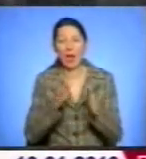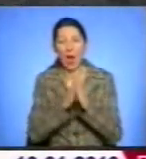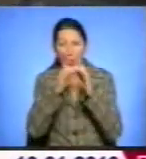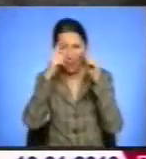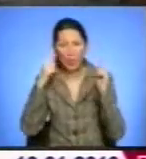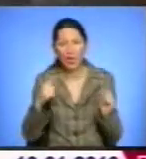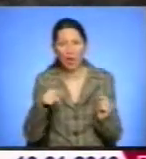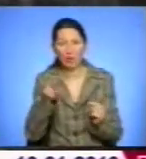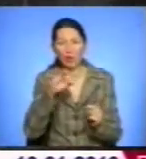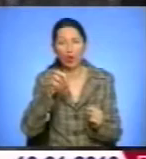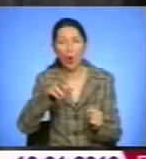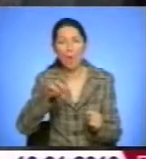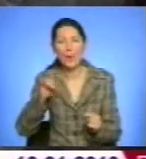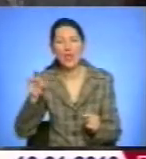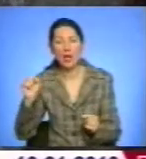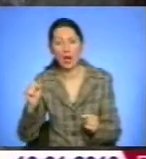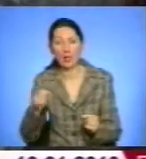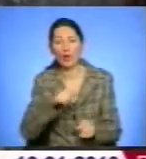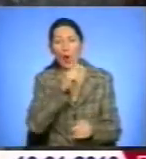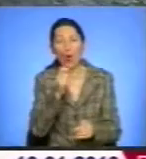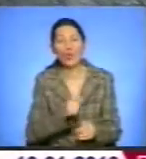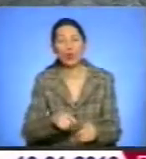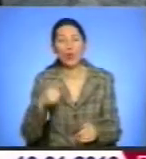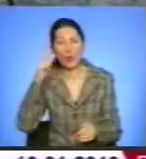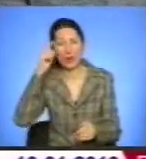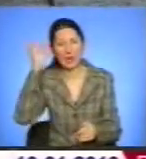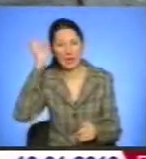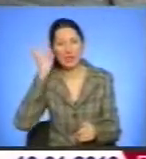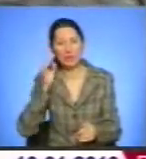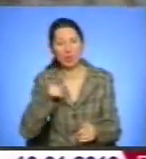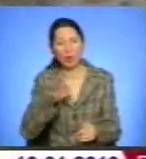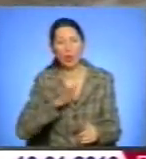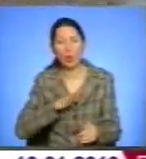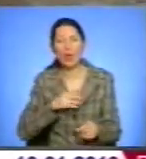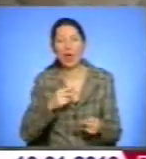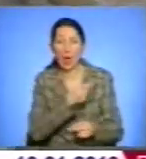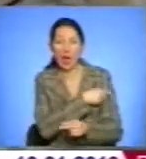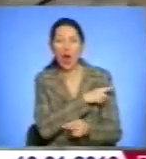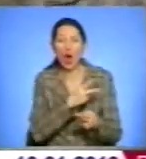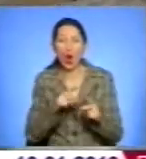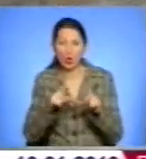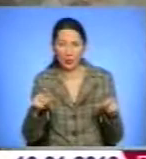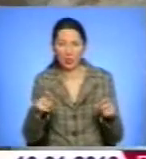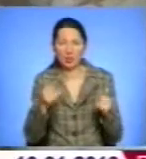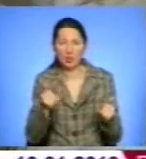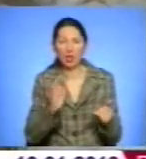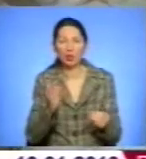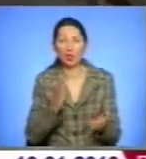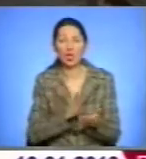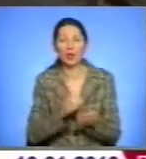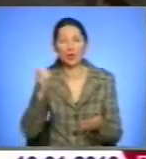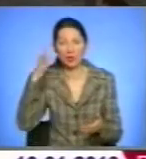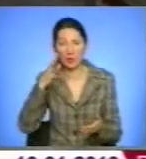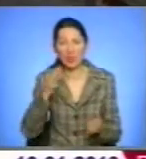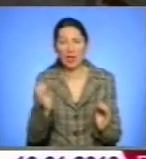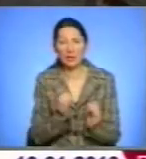війну німці облаштували тут військовий госпіталь. Зараз тут провели електричне освітлення і зберігають архівні документи,